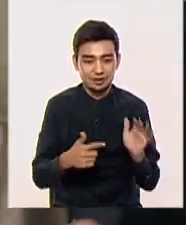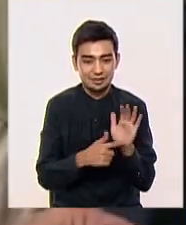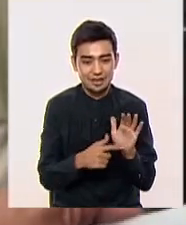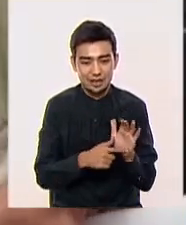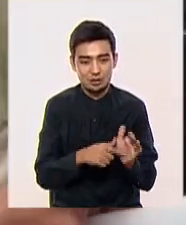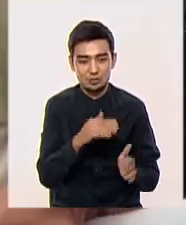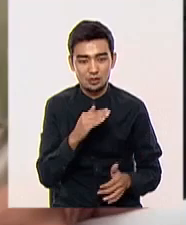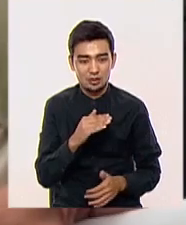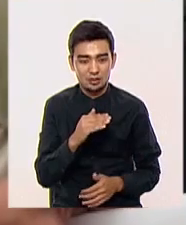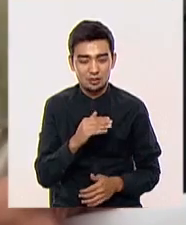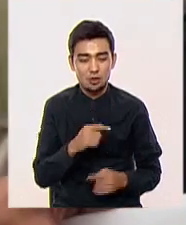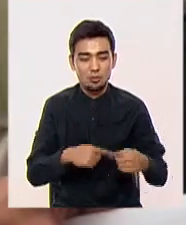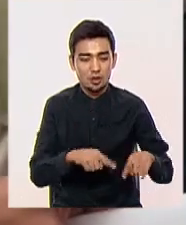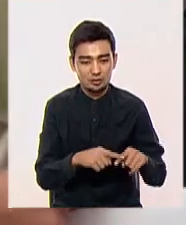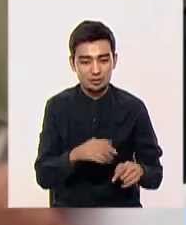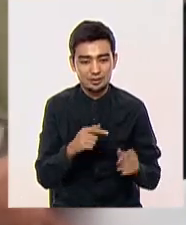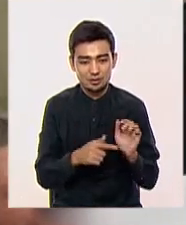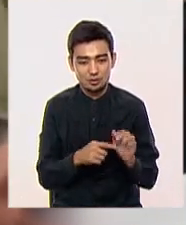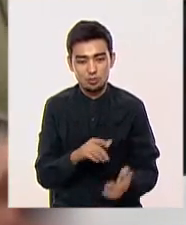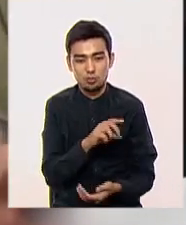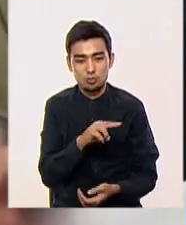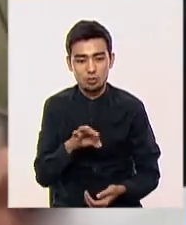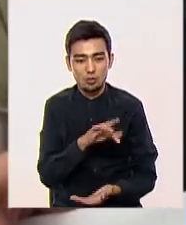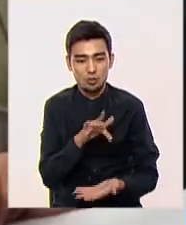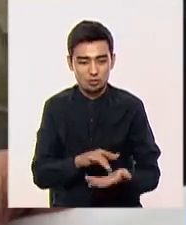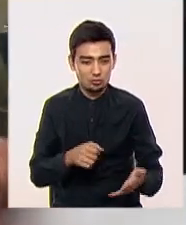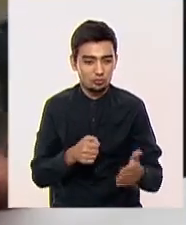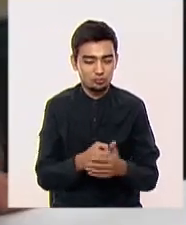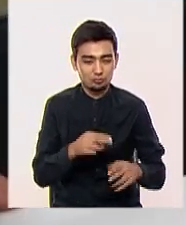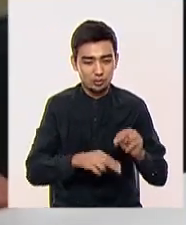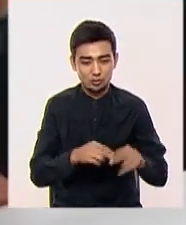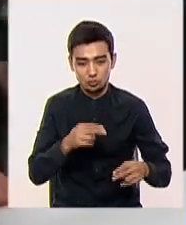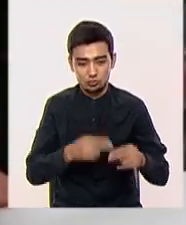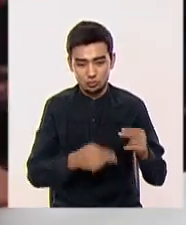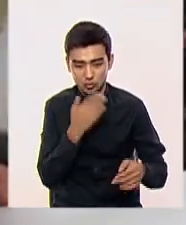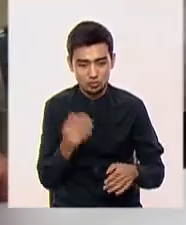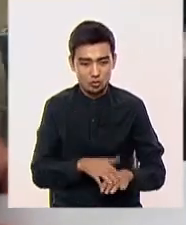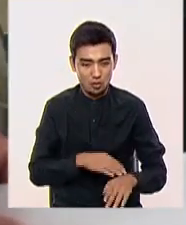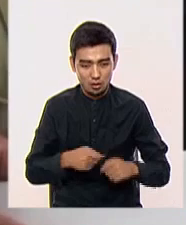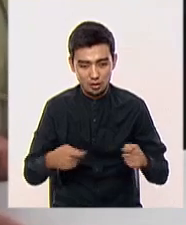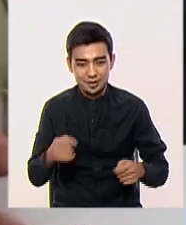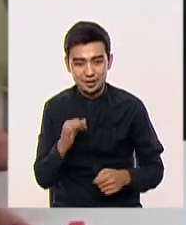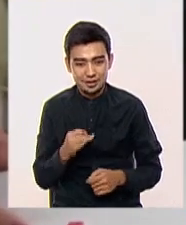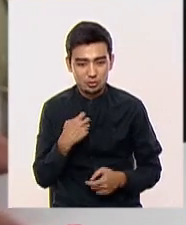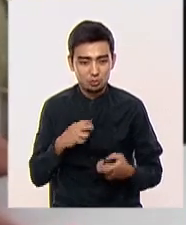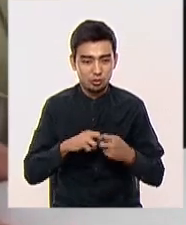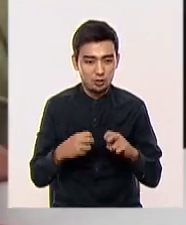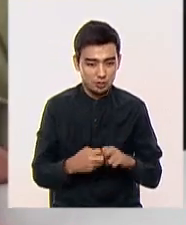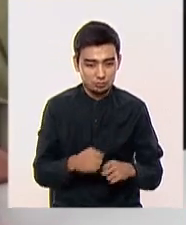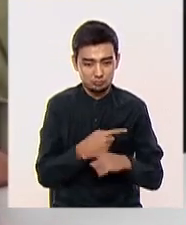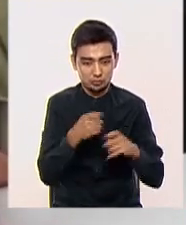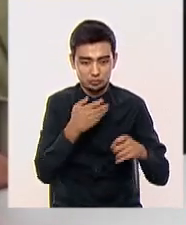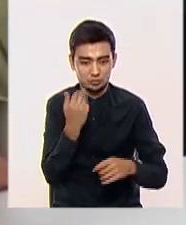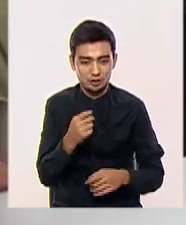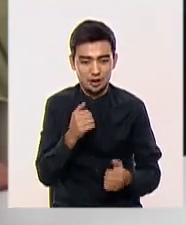7 ЖСК, 7 объектов по городу недостроены, долгострои. И мы не признаны проблемными. Из